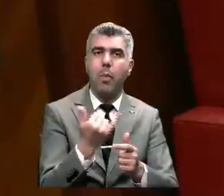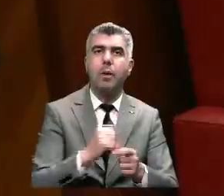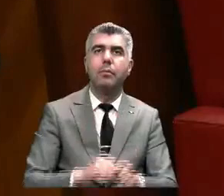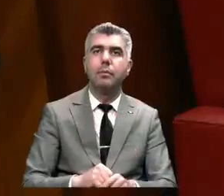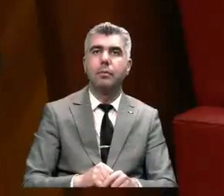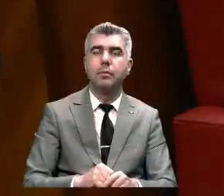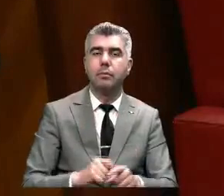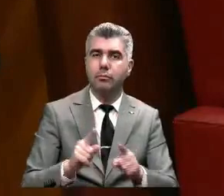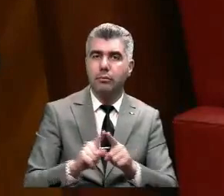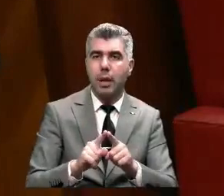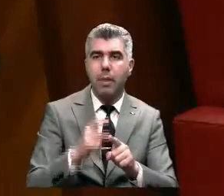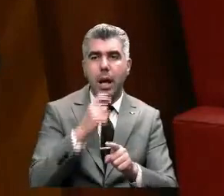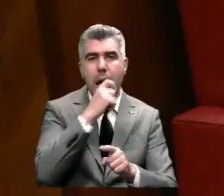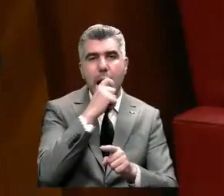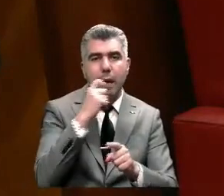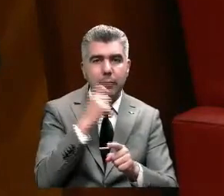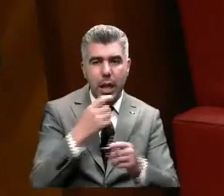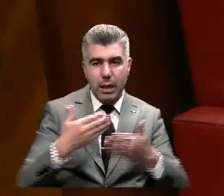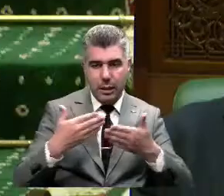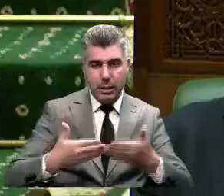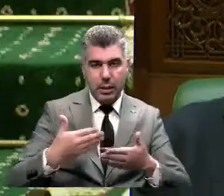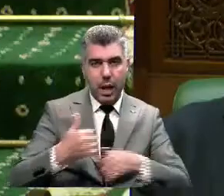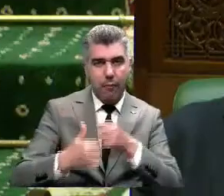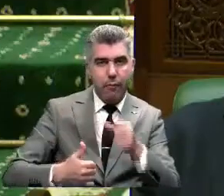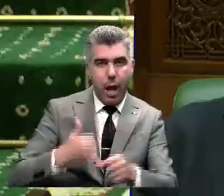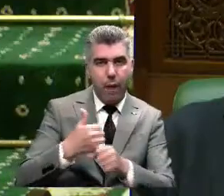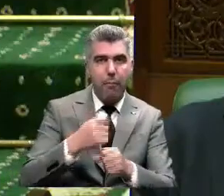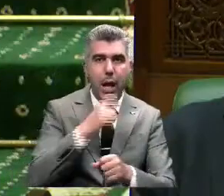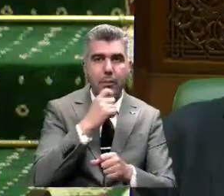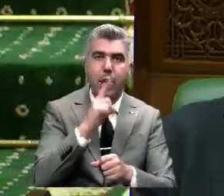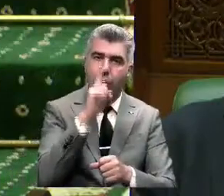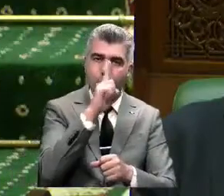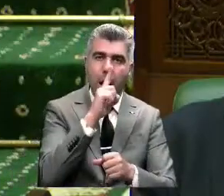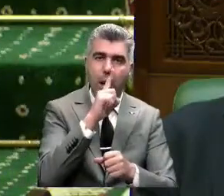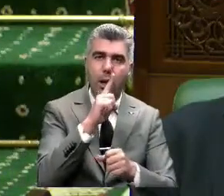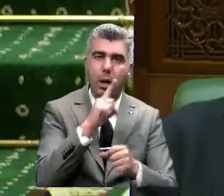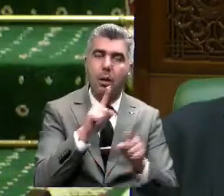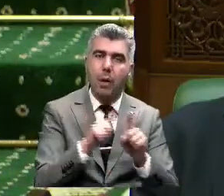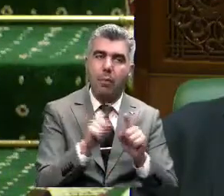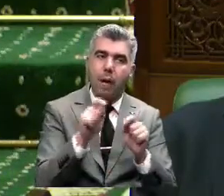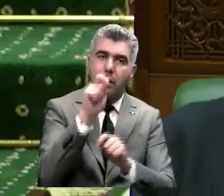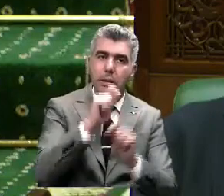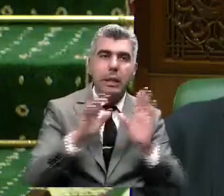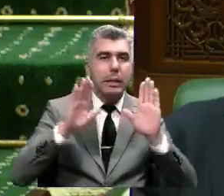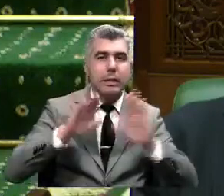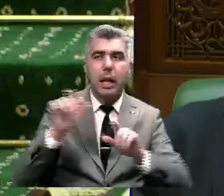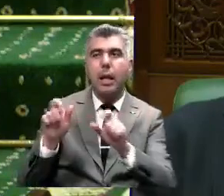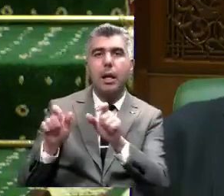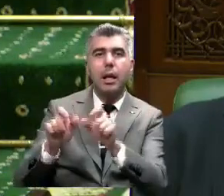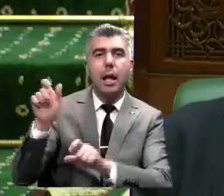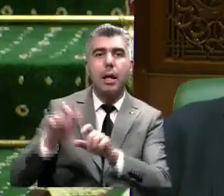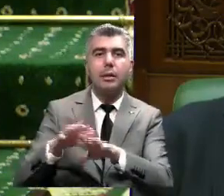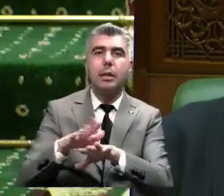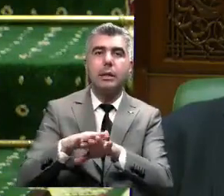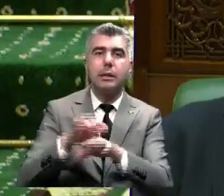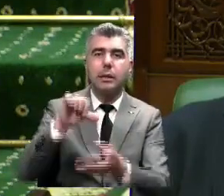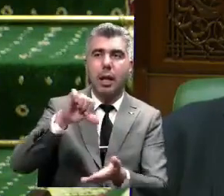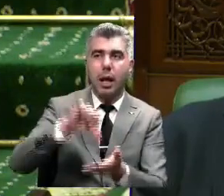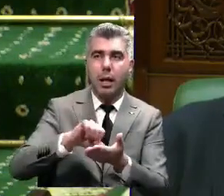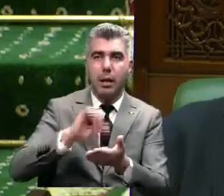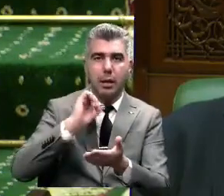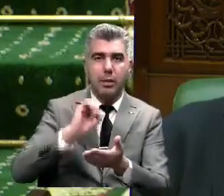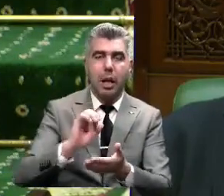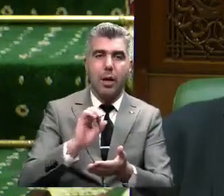الاقل واحد رمضان. هذا الى فات هذا رمضان، رمضان المقبل ان شاء الله يصليوا فيه الناس ديال مدينه سلا في